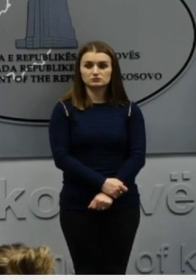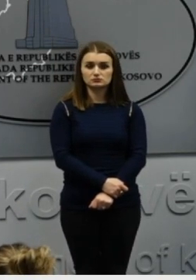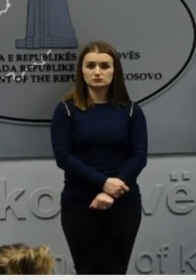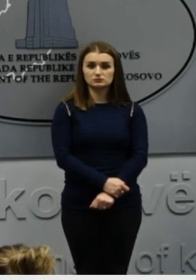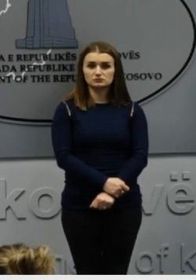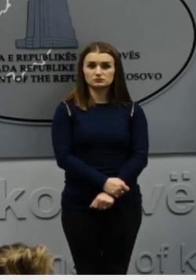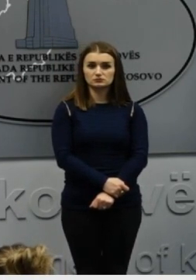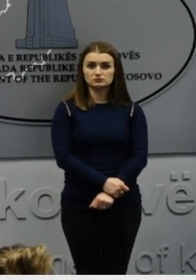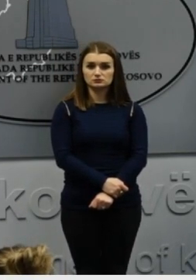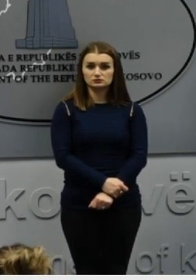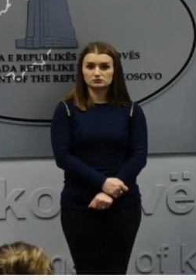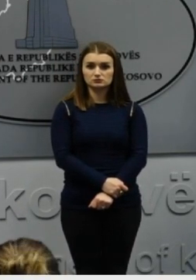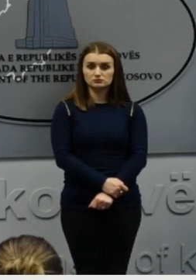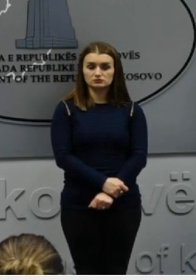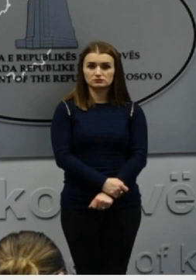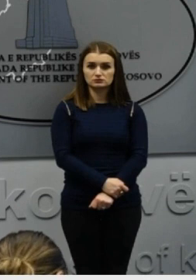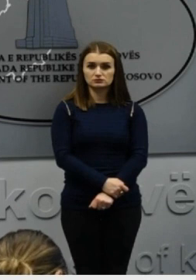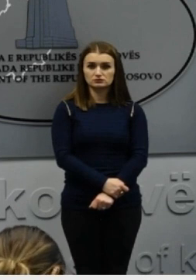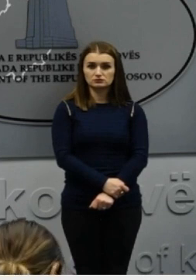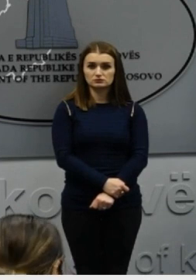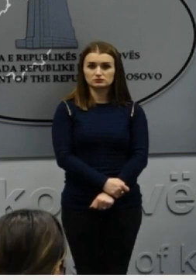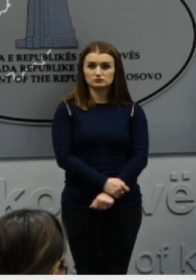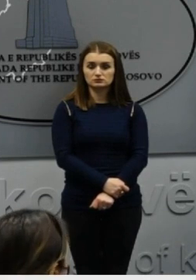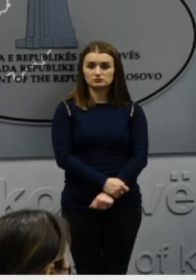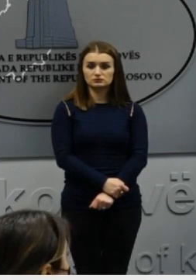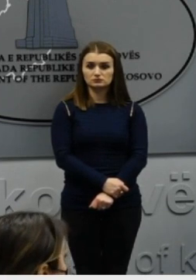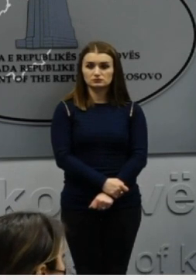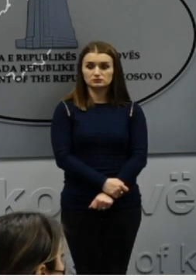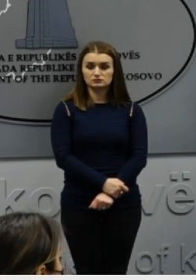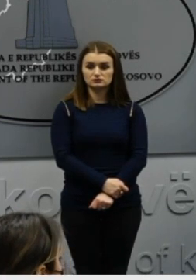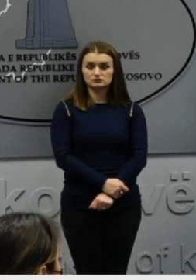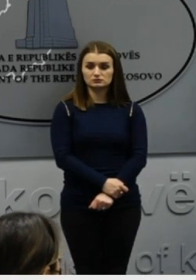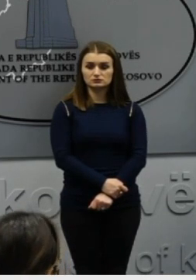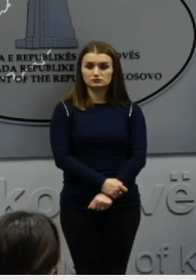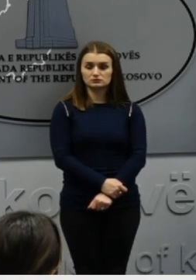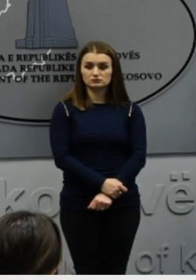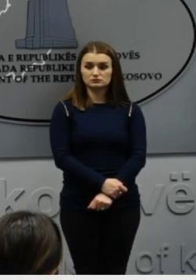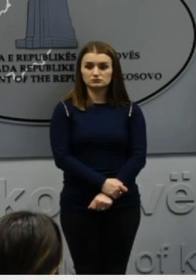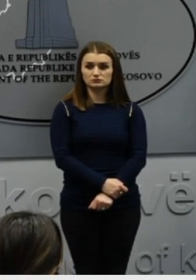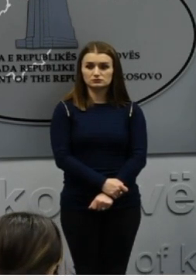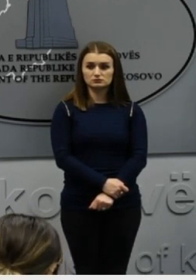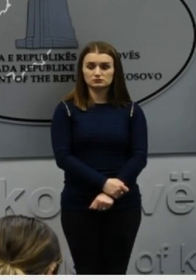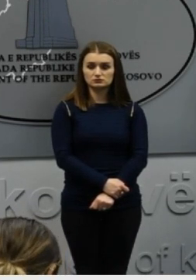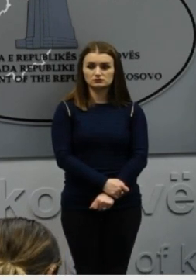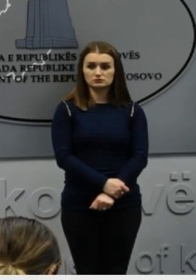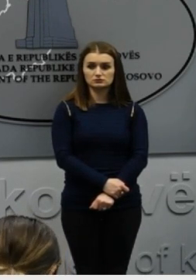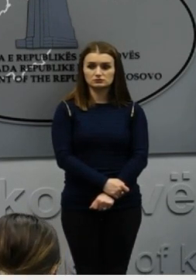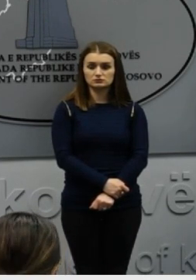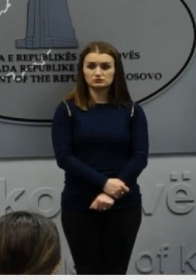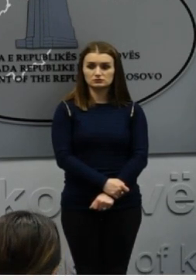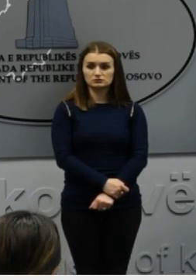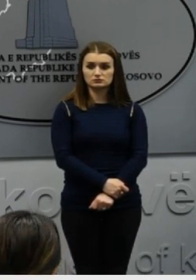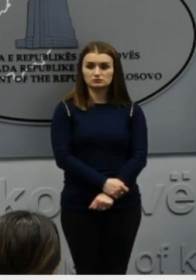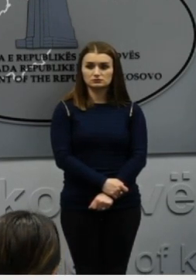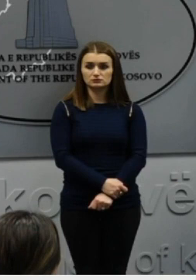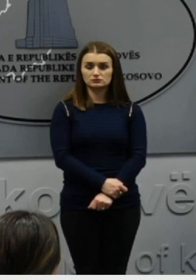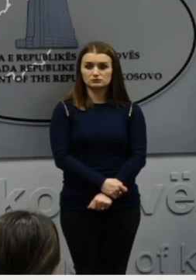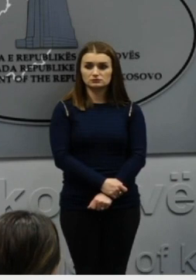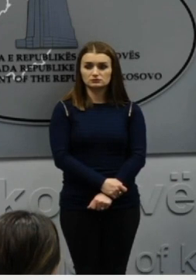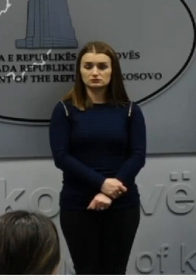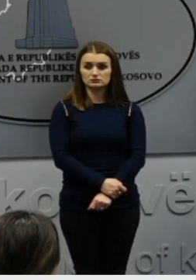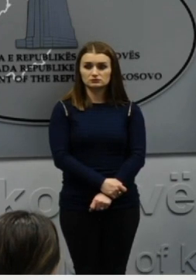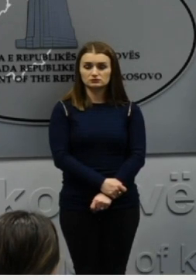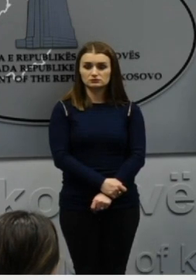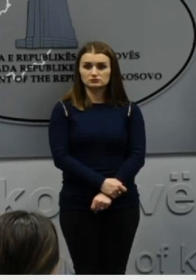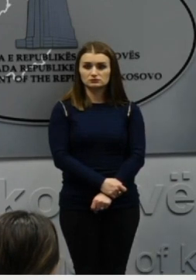Albanije. Šta se tu desilo? Da li je i kod njih kriza i ima li šanse da neka pomoć